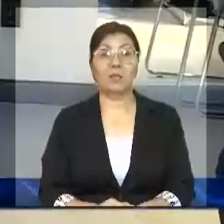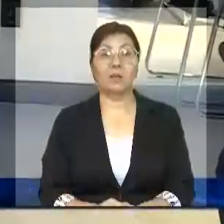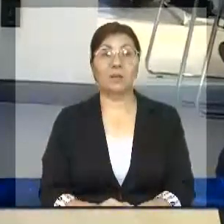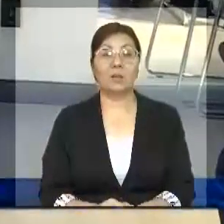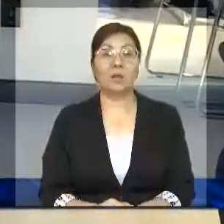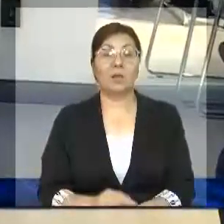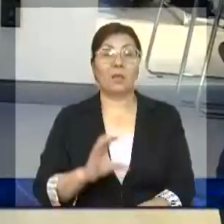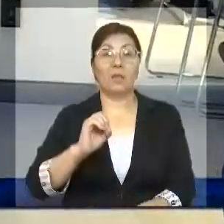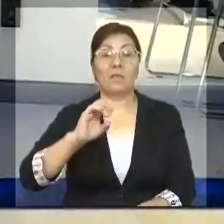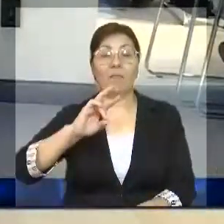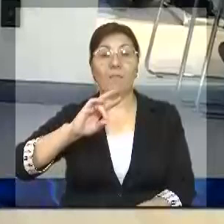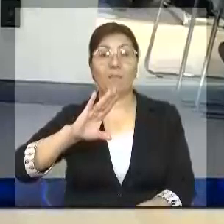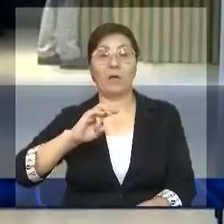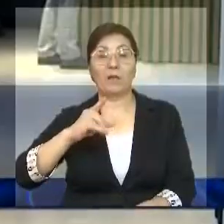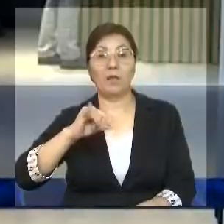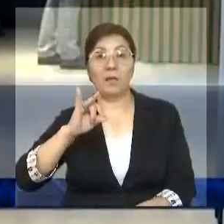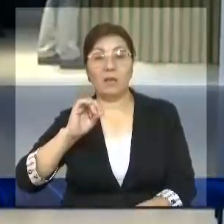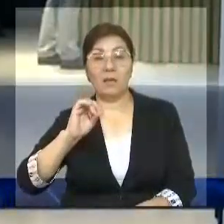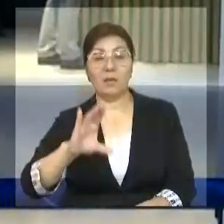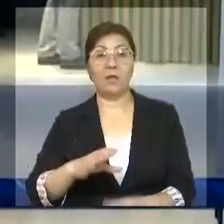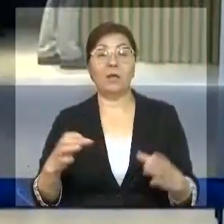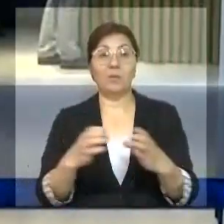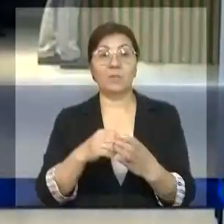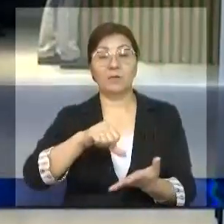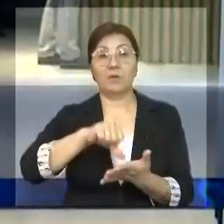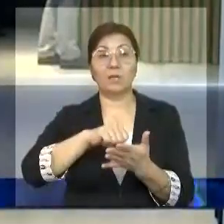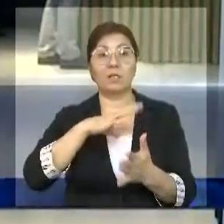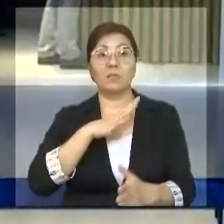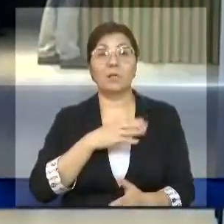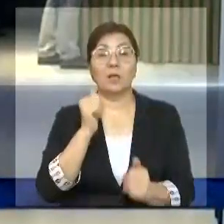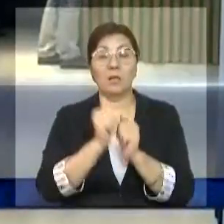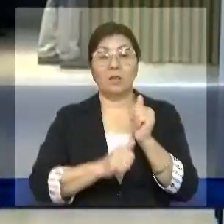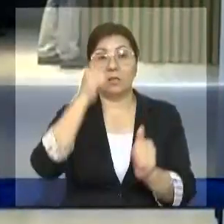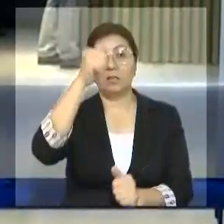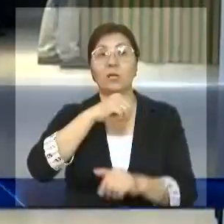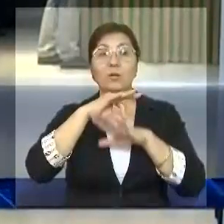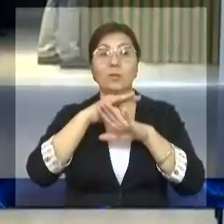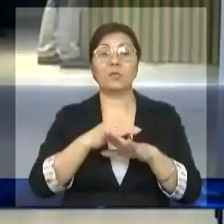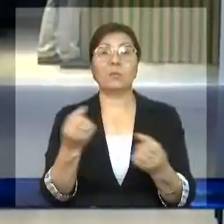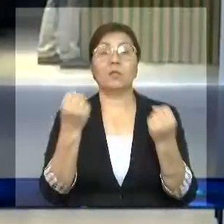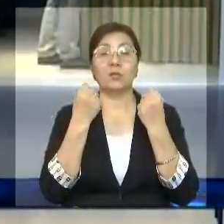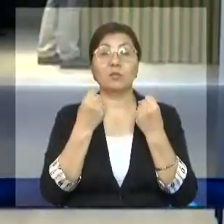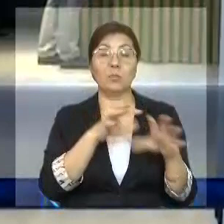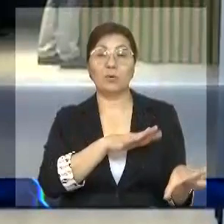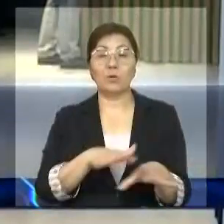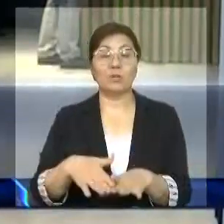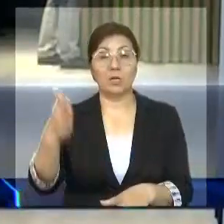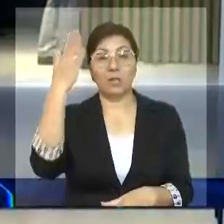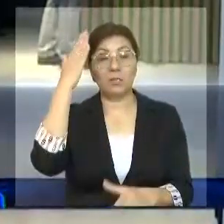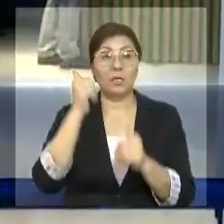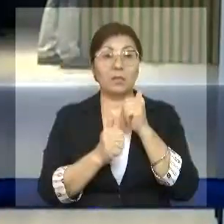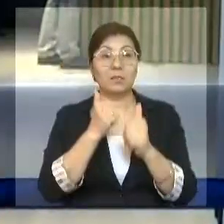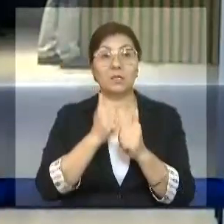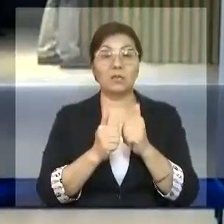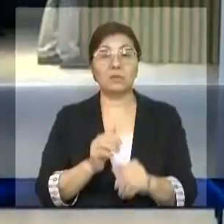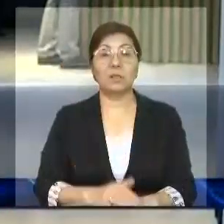евангельский пятидесятник. Елуліктер. Жыл сайын өткізіп тұрамыз. Зияткерлік сайыз, спорттық шаралар, team building